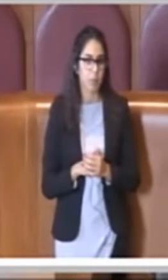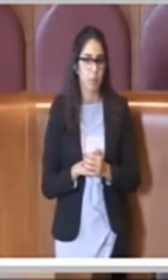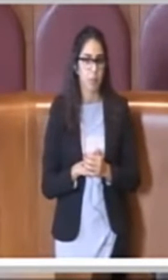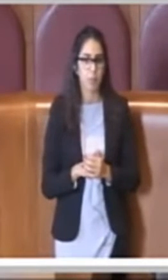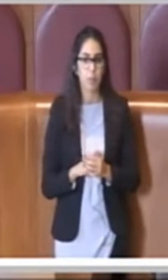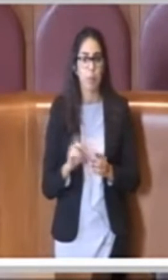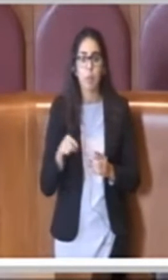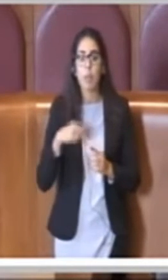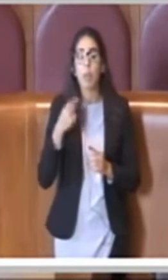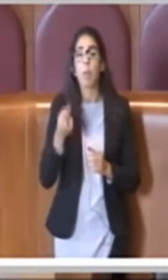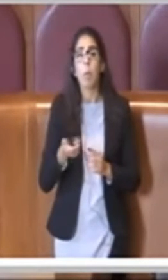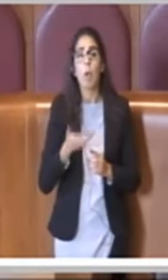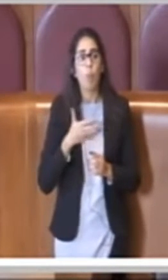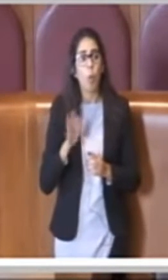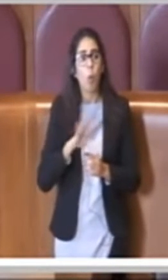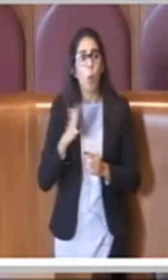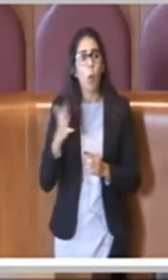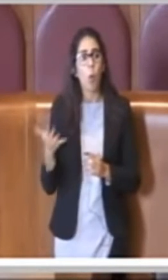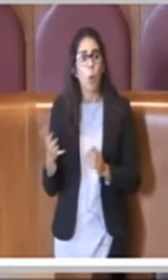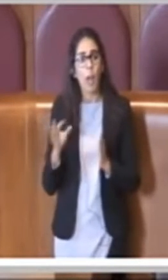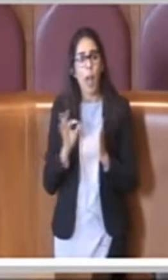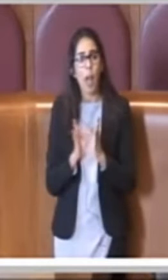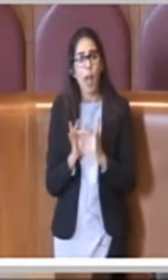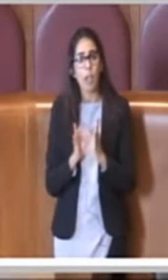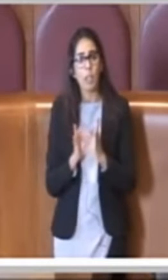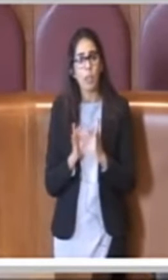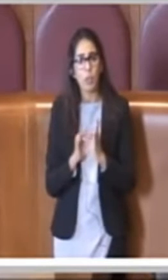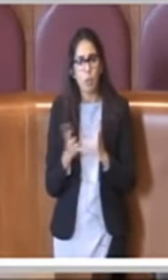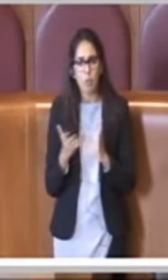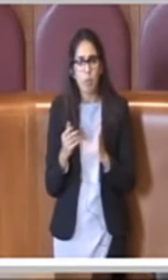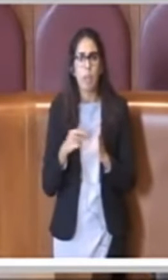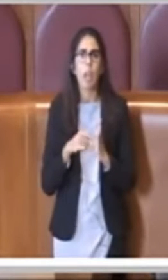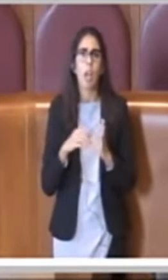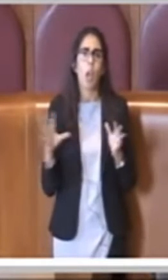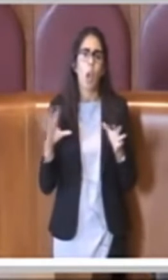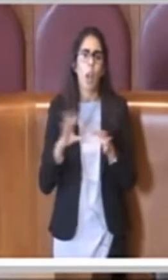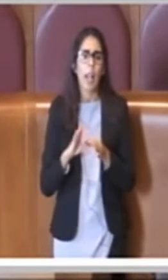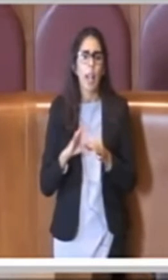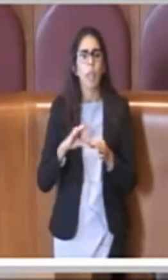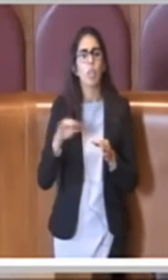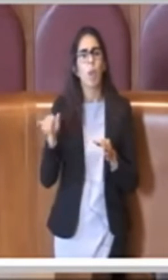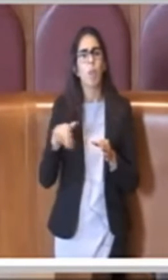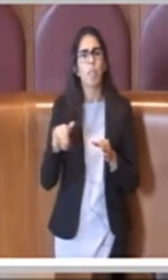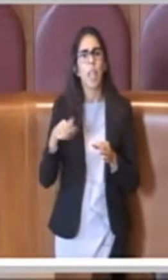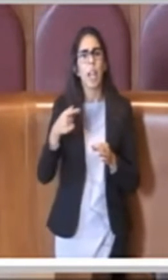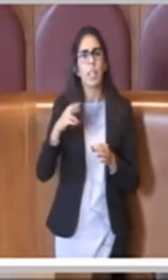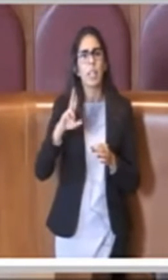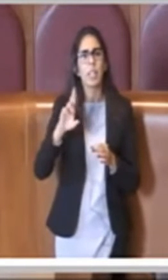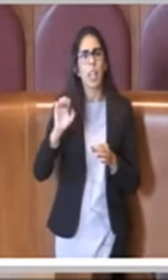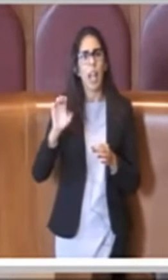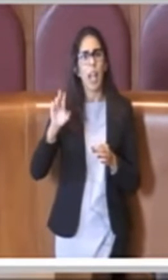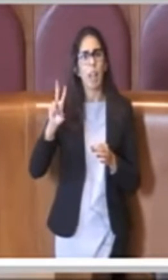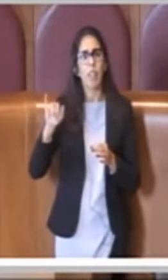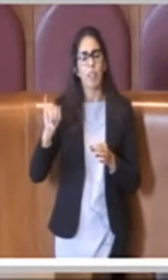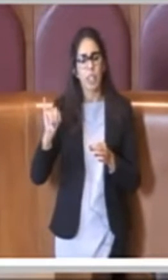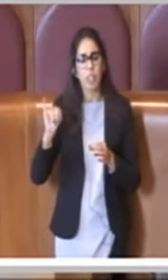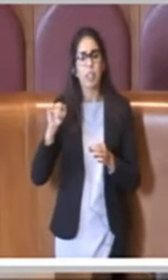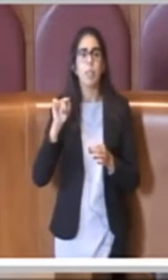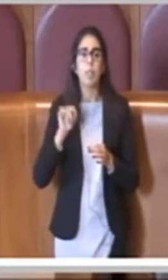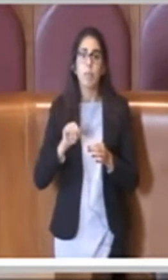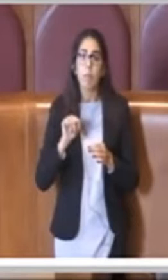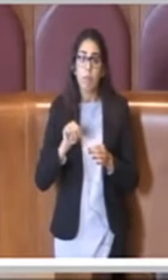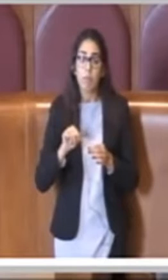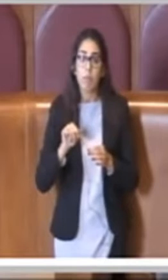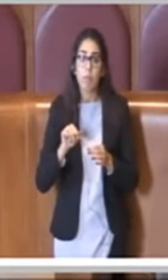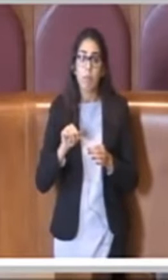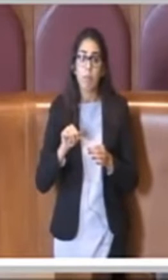abbiamo un altro punto che è quello che riguarda Via Trevi, dove saranno